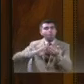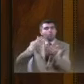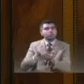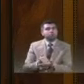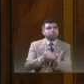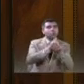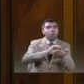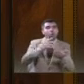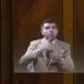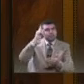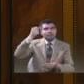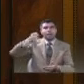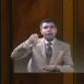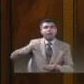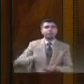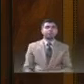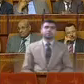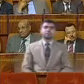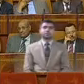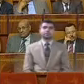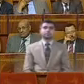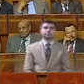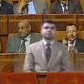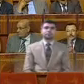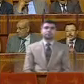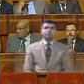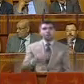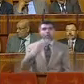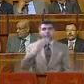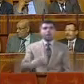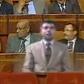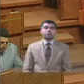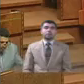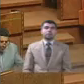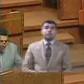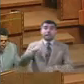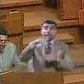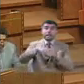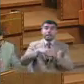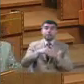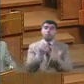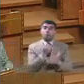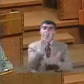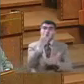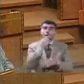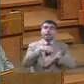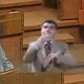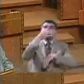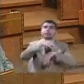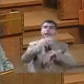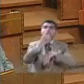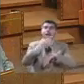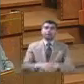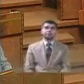عملكم، والسلام عليكم ورحمة الله تعالى وبركاته. شكرا. الكلمة للفريق الاشتراكي في حدود دقيقة